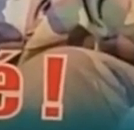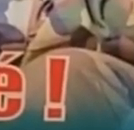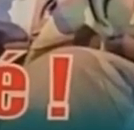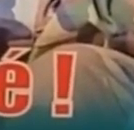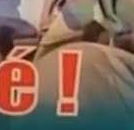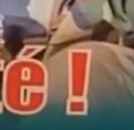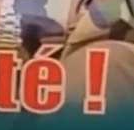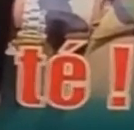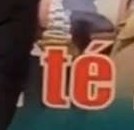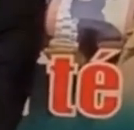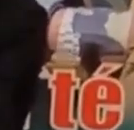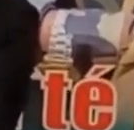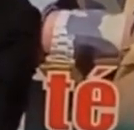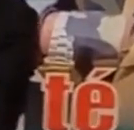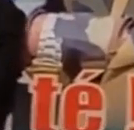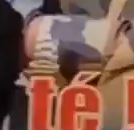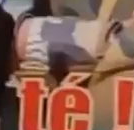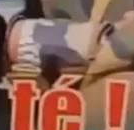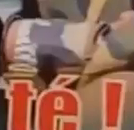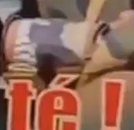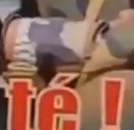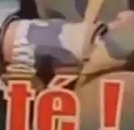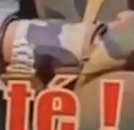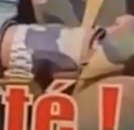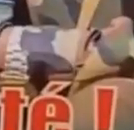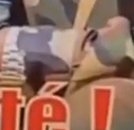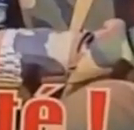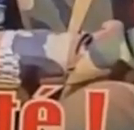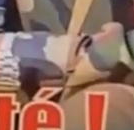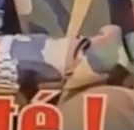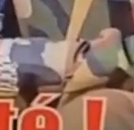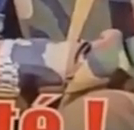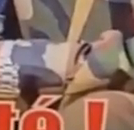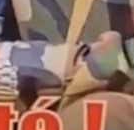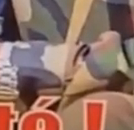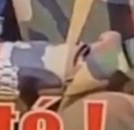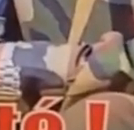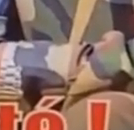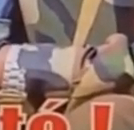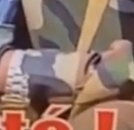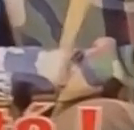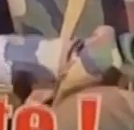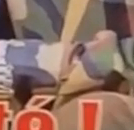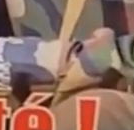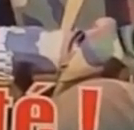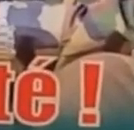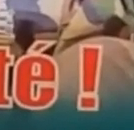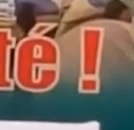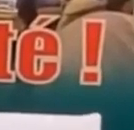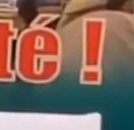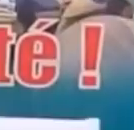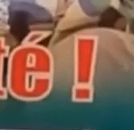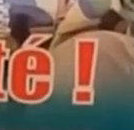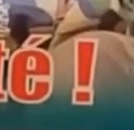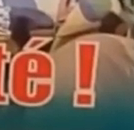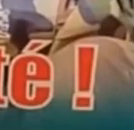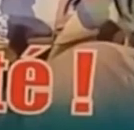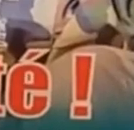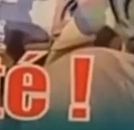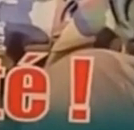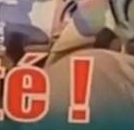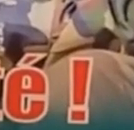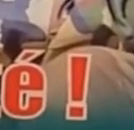manipulations habituelles. Il doit être en mesure, maintenant que nous avons démontré clairement que les FDLR, c'est un parfait faux